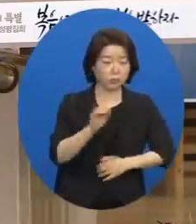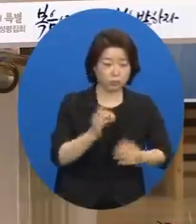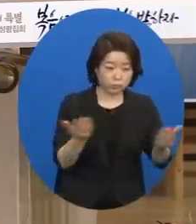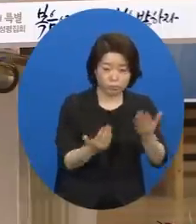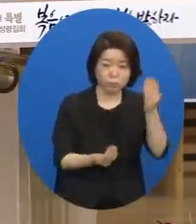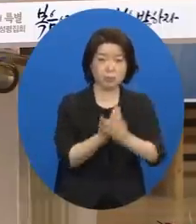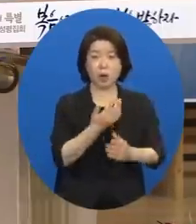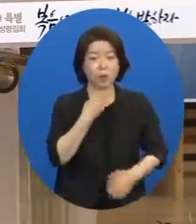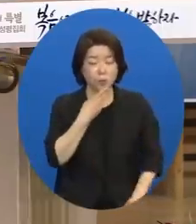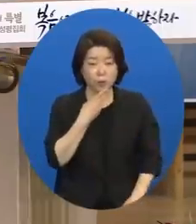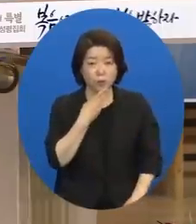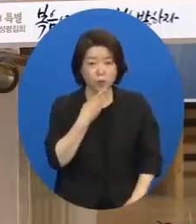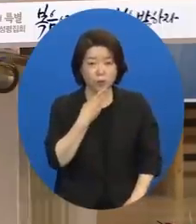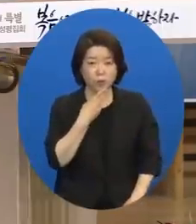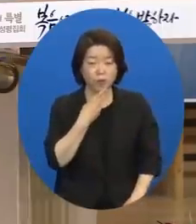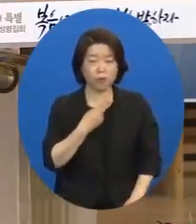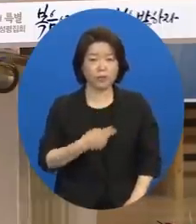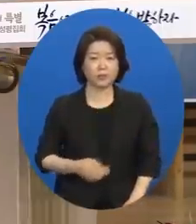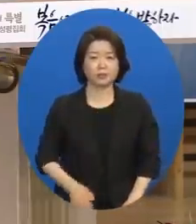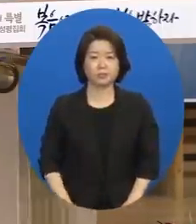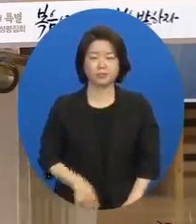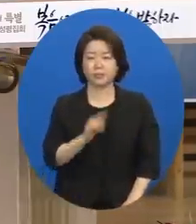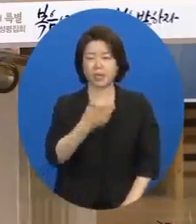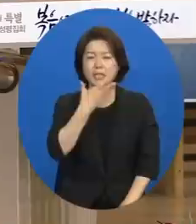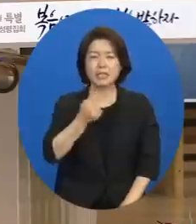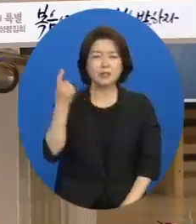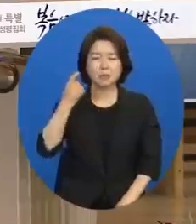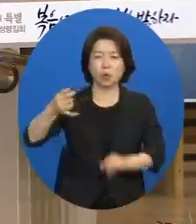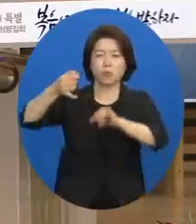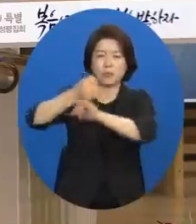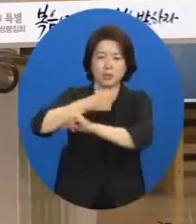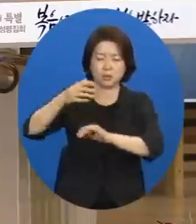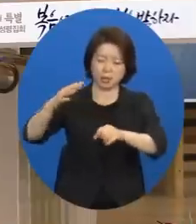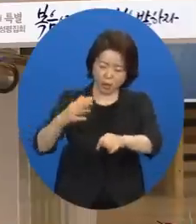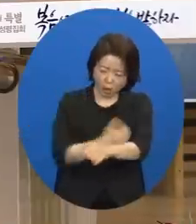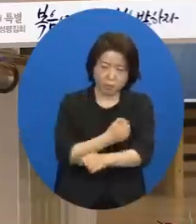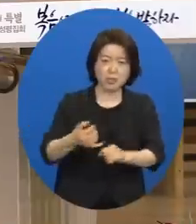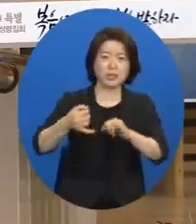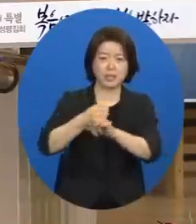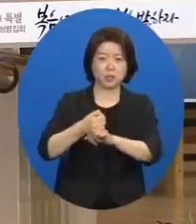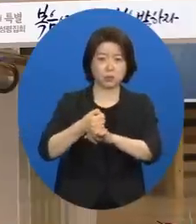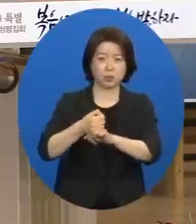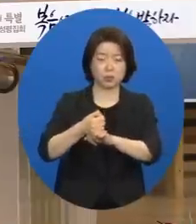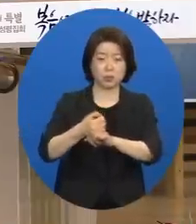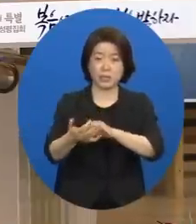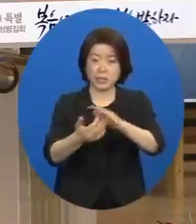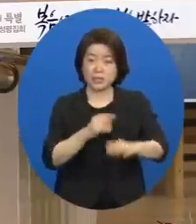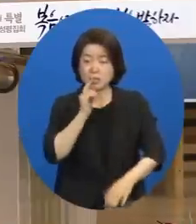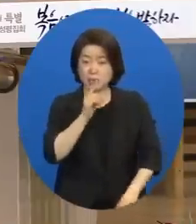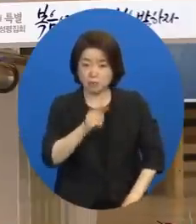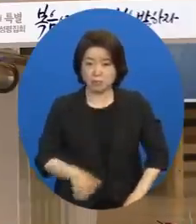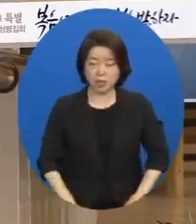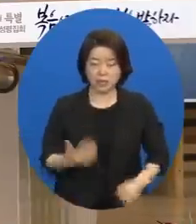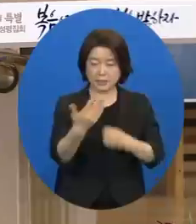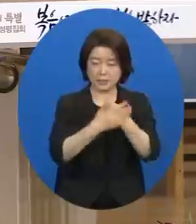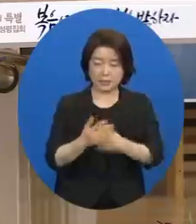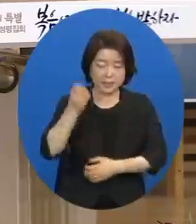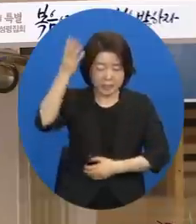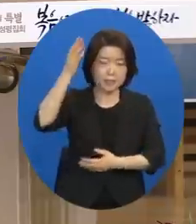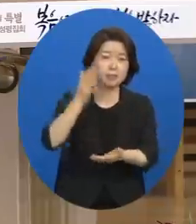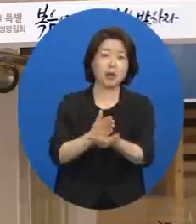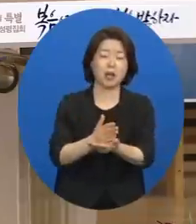하나도 없어. 이 복음에 약속한 이 엄청난 약속들, 아까 말한 그 은택을 잊지